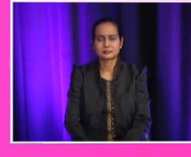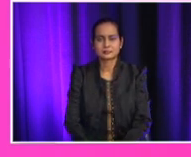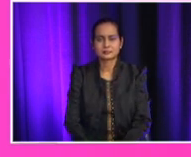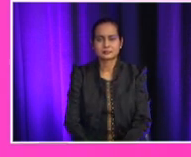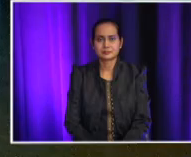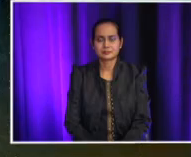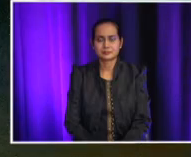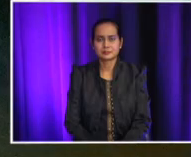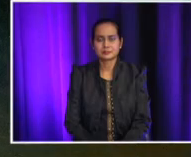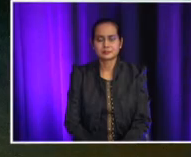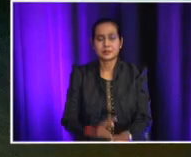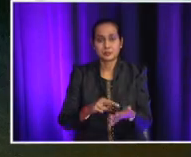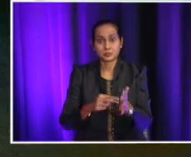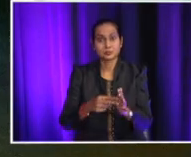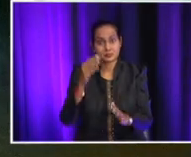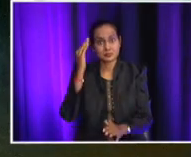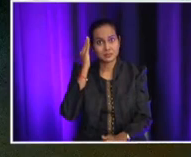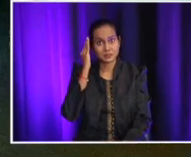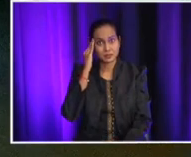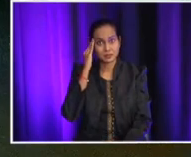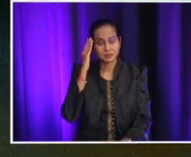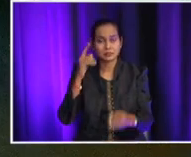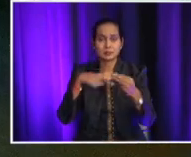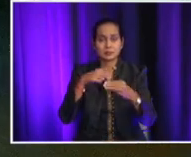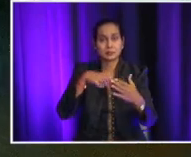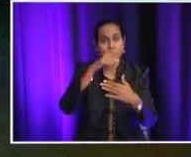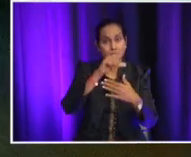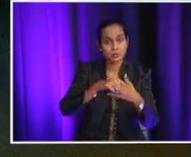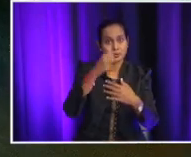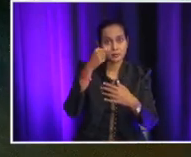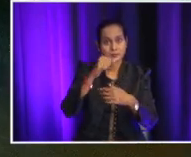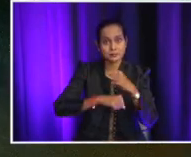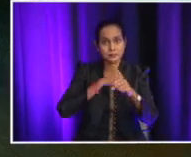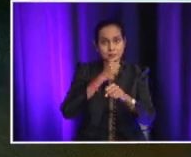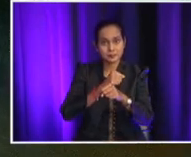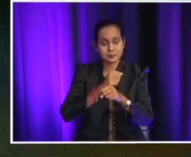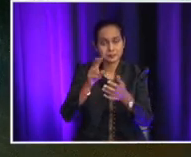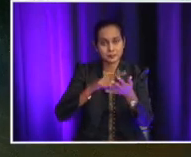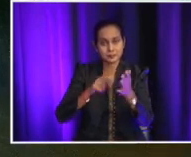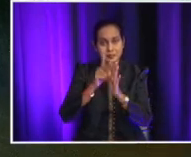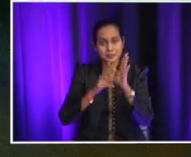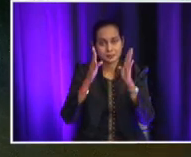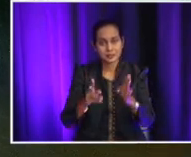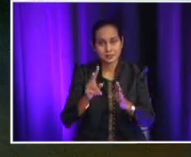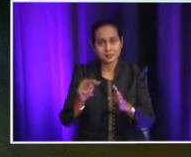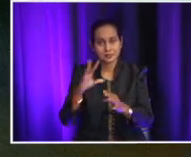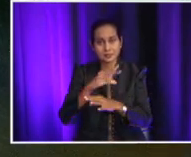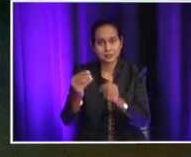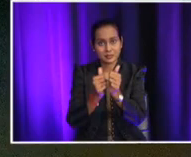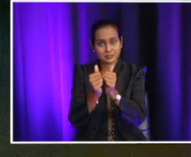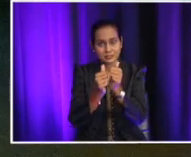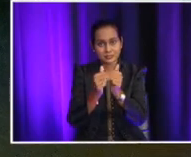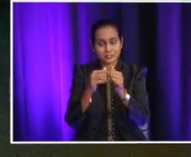ini dia tahu bahwa dia tahu tentang program DK membaca kebangsaan dan etiwiki-etivity yang